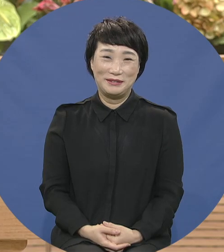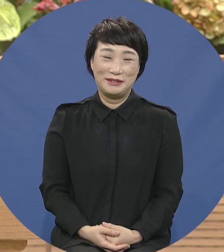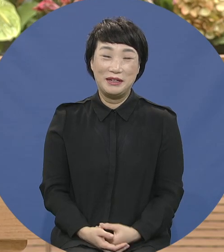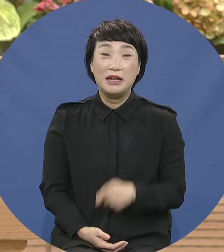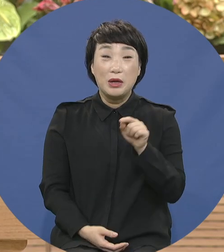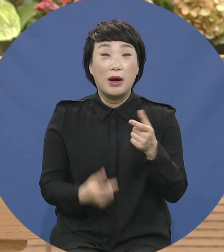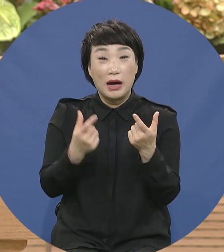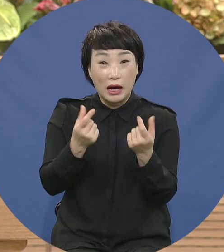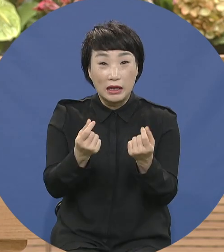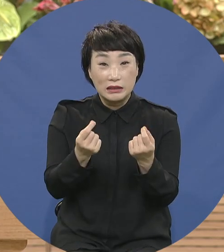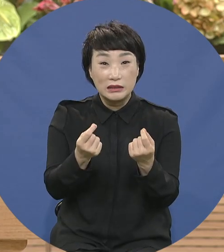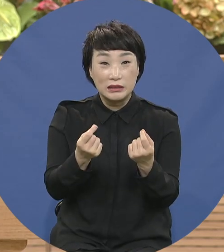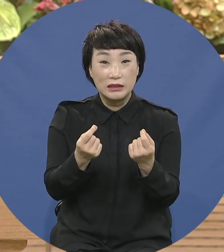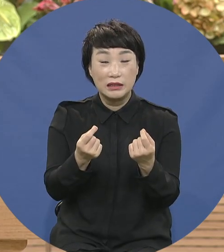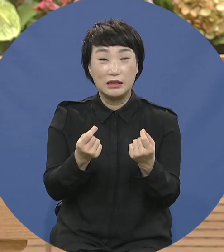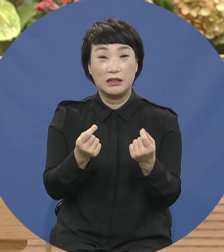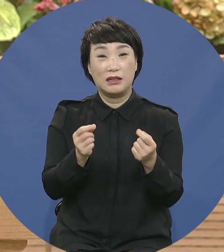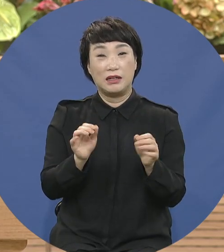이렇게